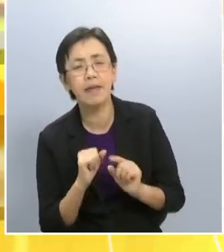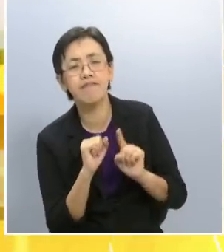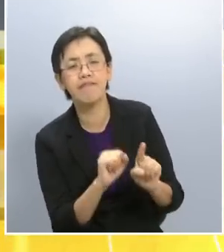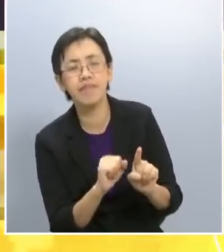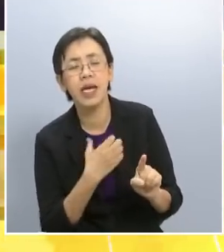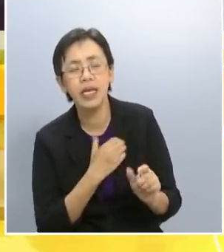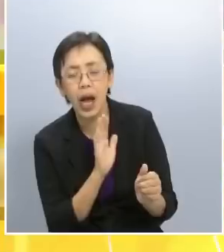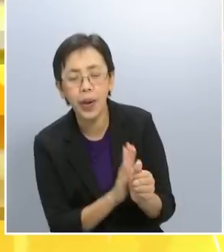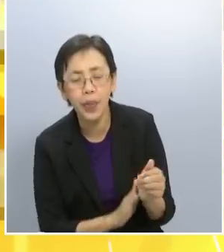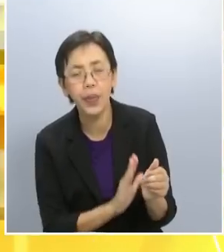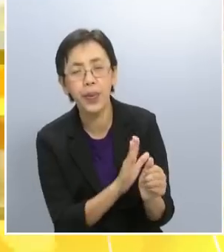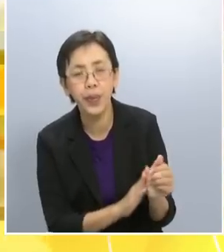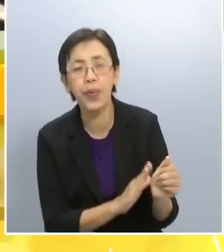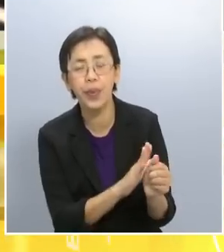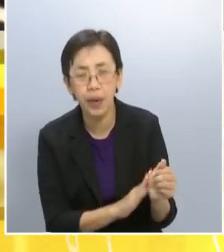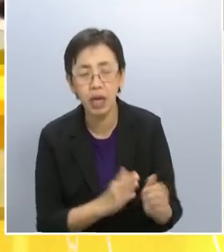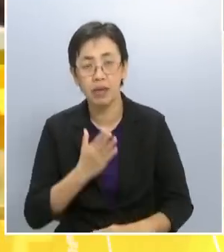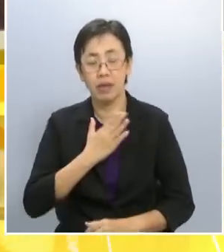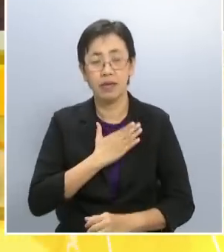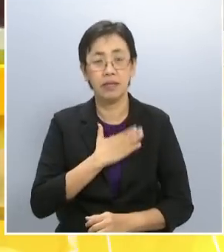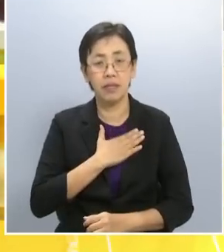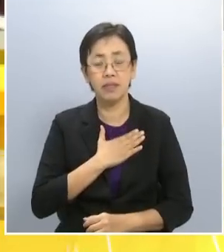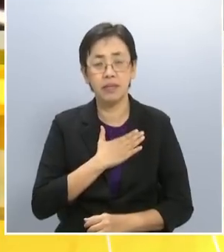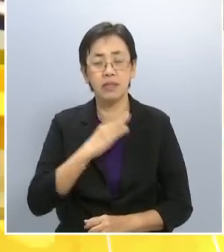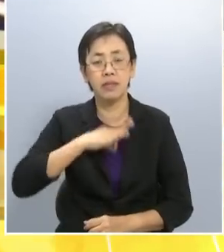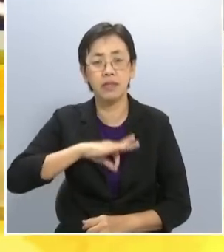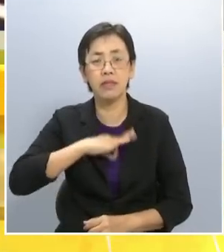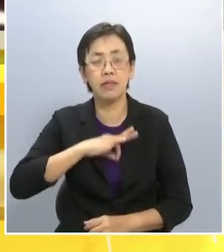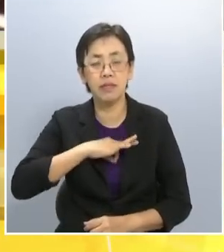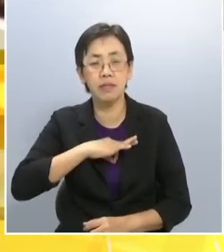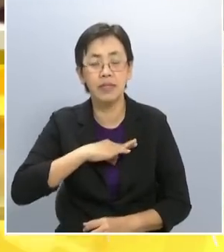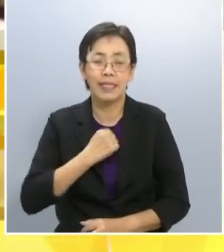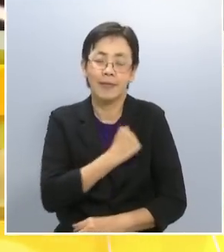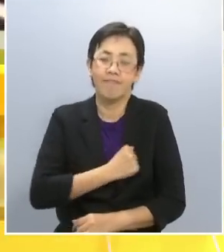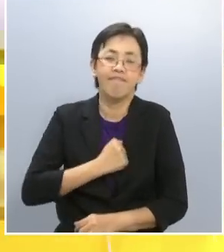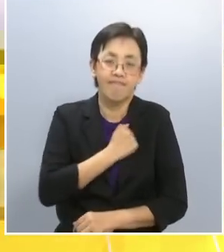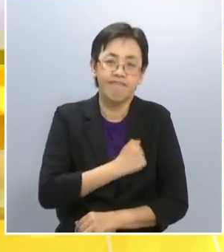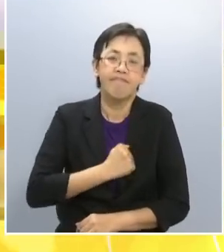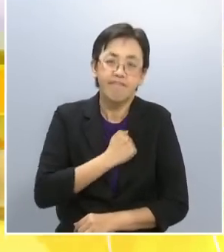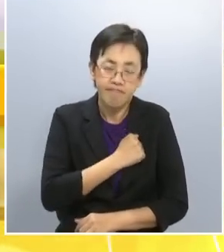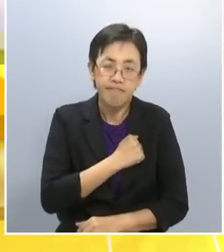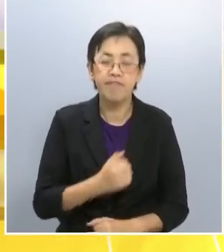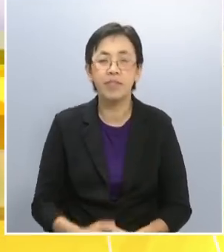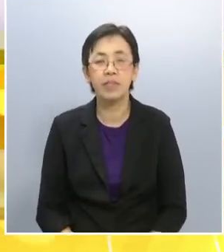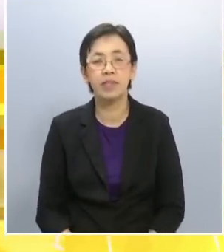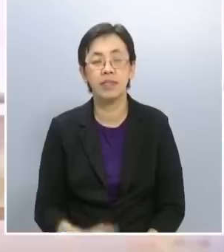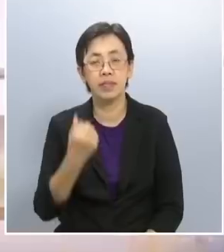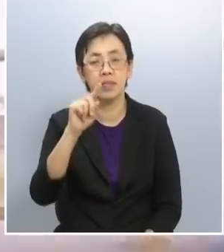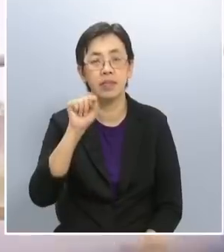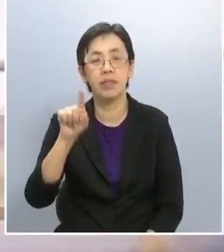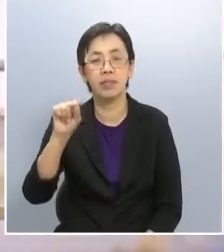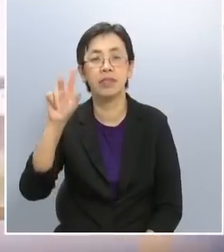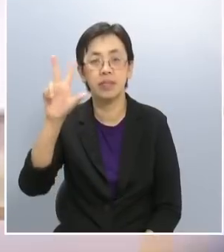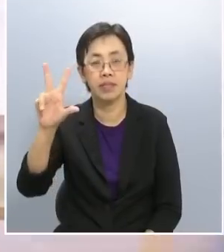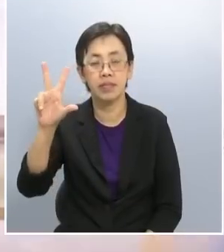เยียวยาผมมาในฐานะที่มีความรู้สึกเสียใจด้วย11:23